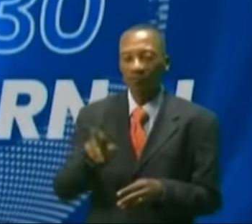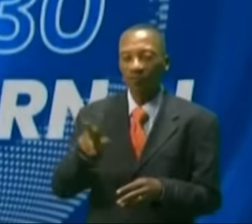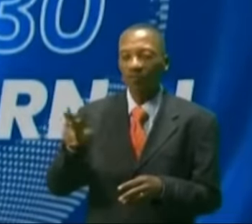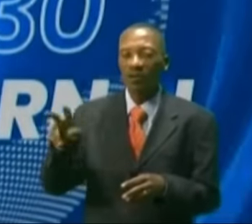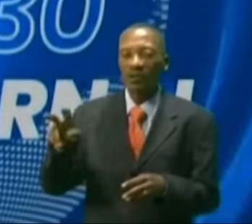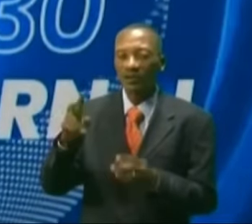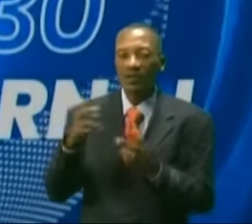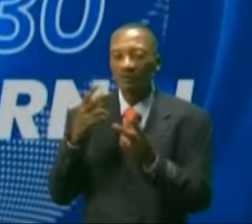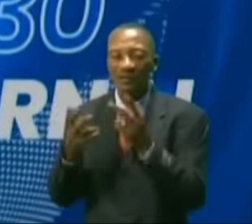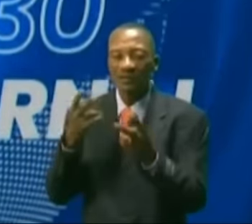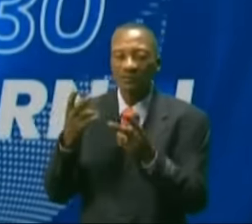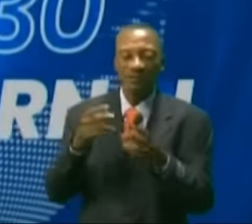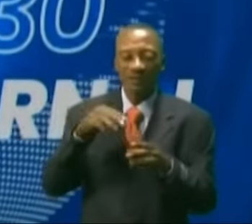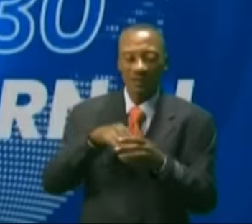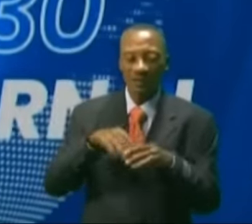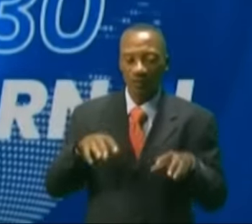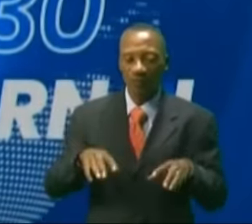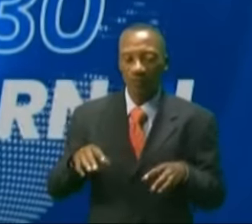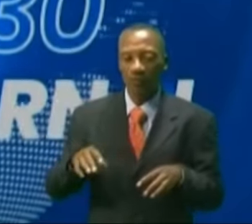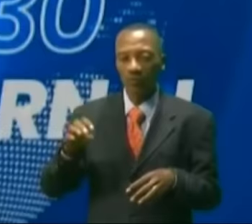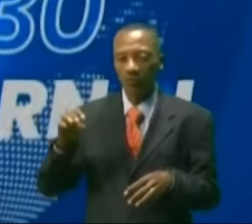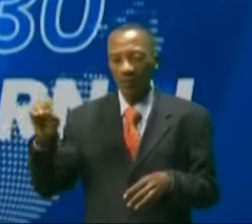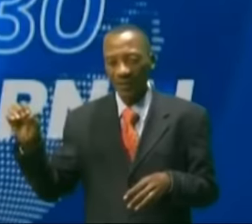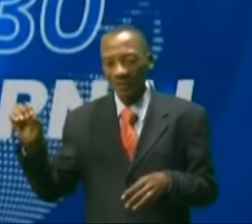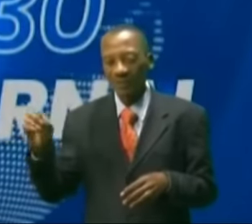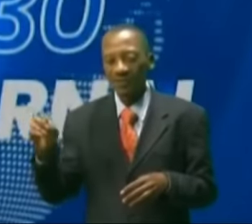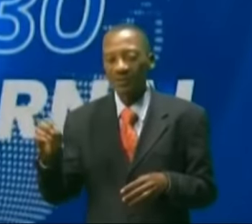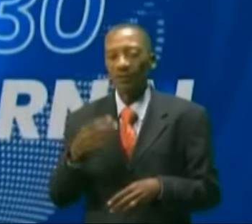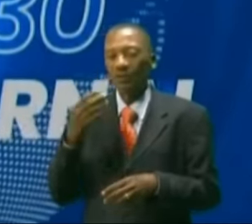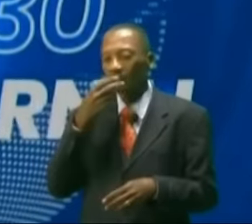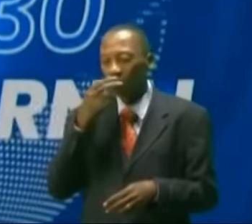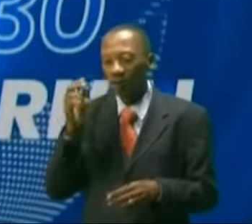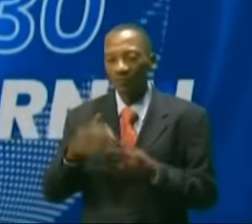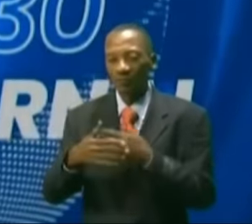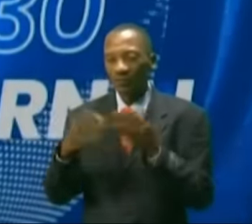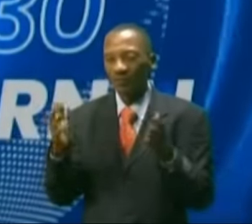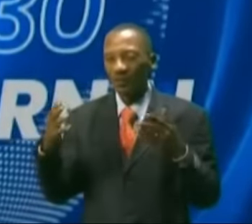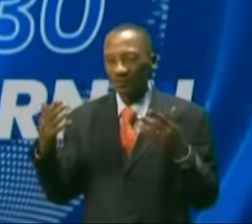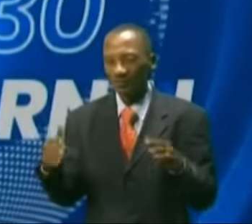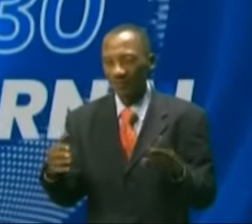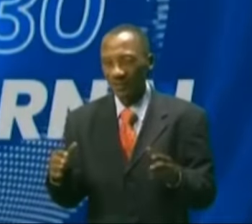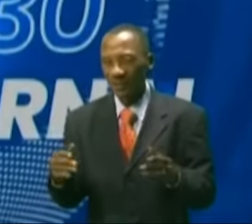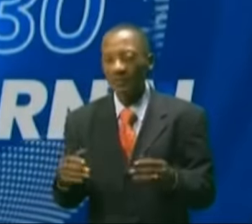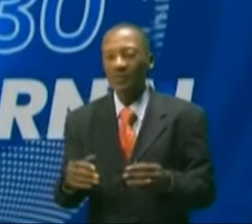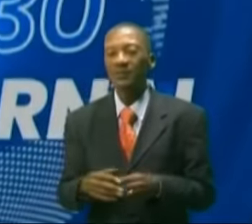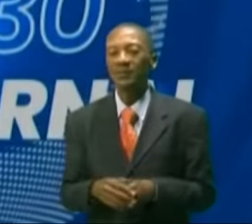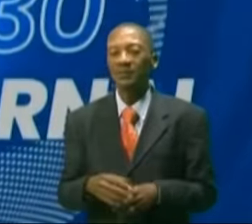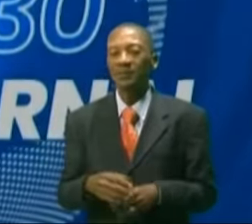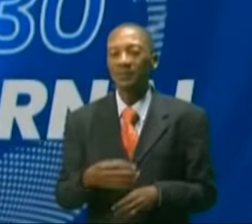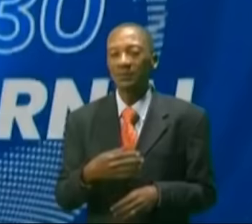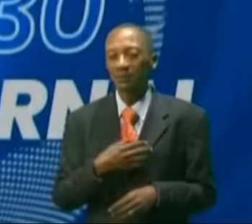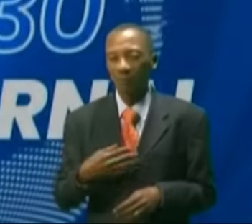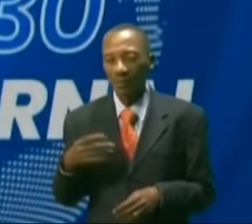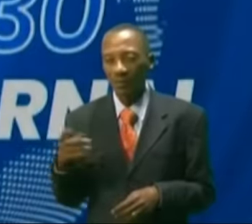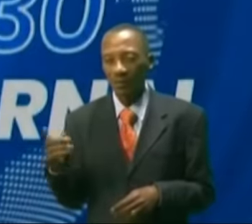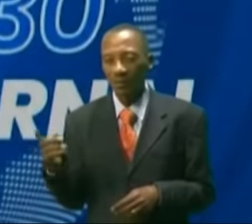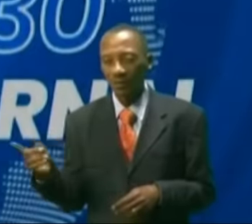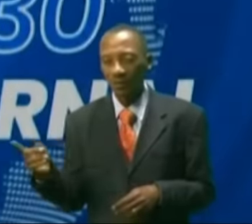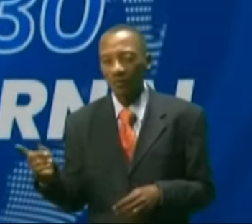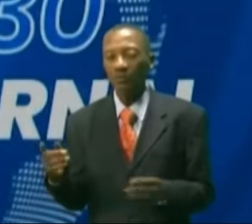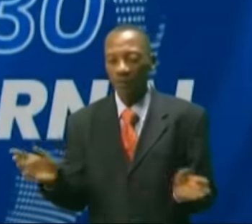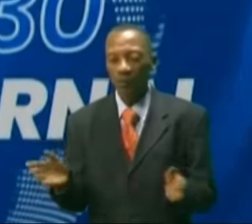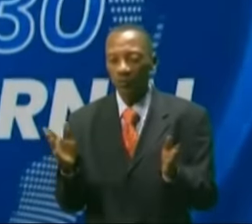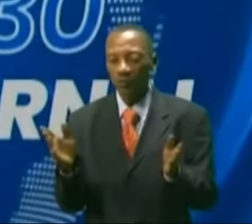les Sud-Kivu, symbole de la résistance et de l'espoir. Judith Souminois a témoigné un respect à la population